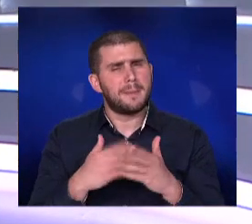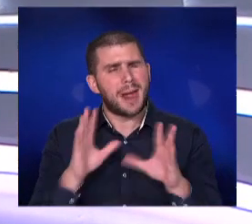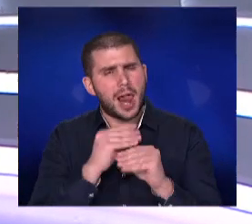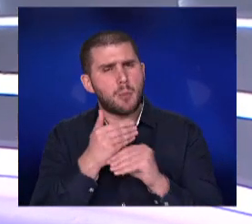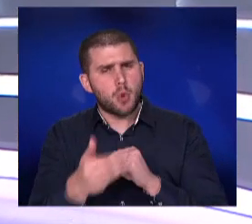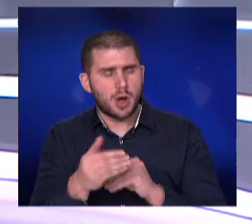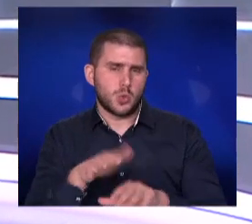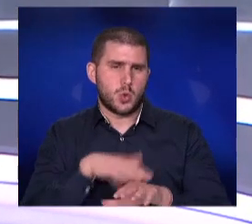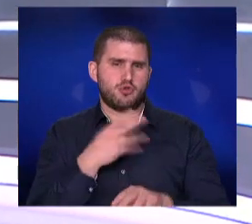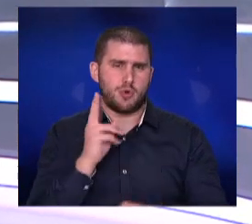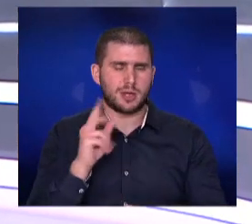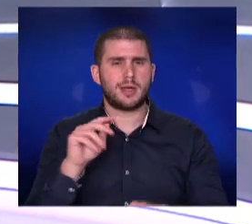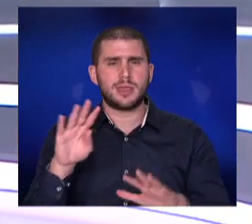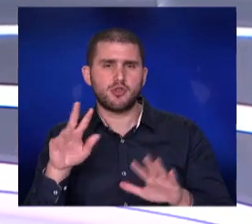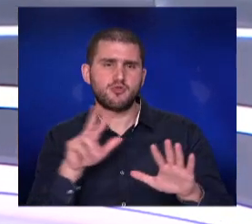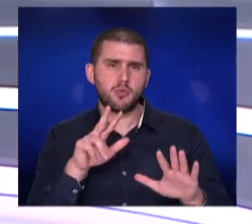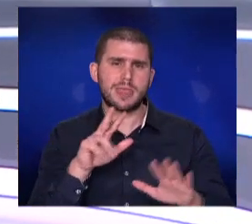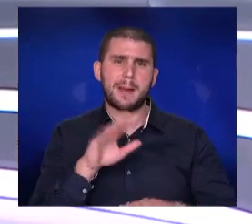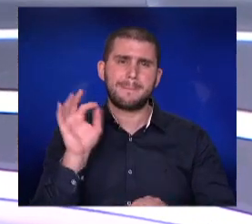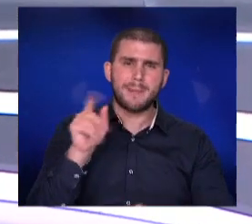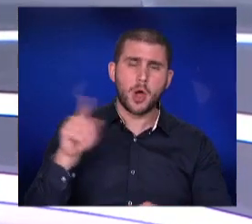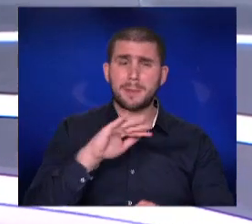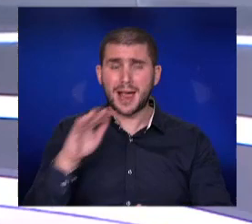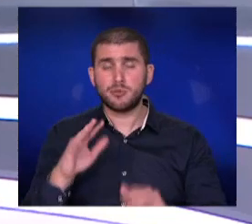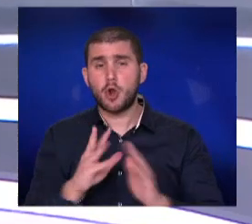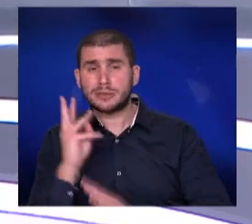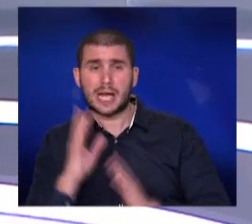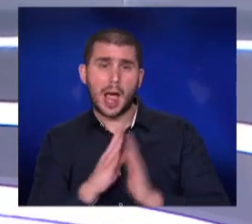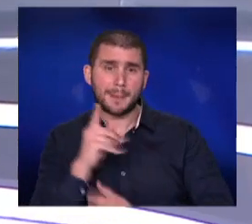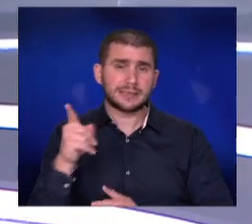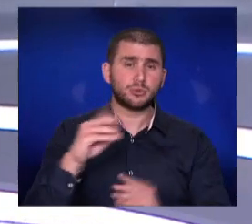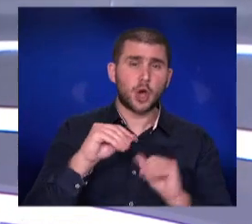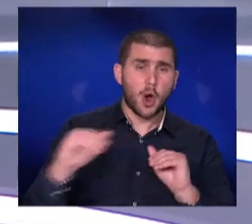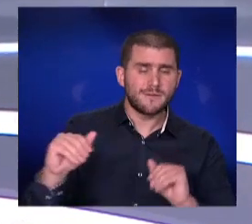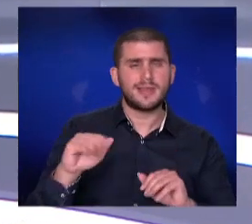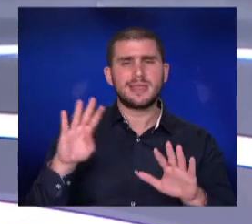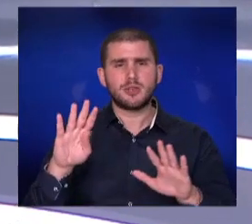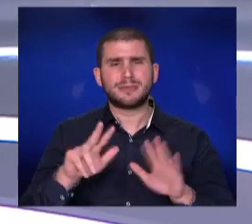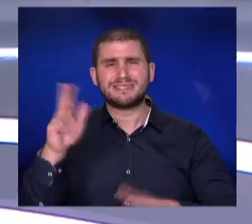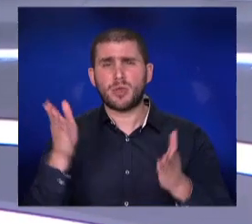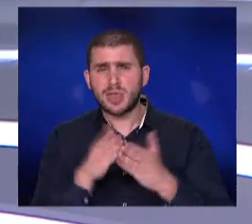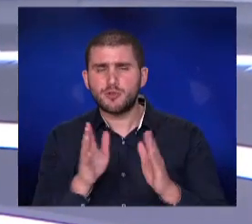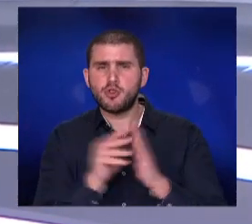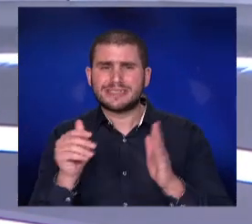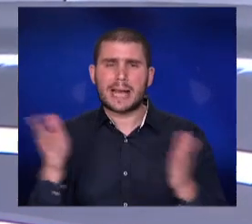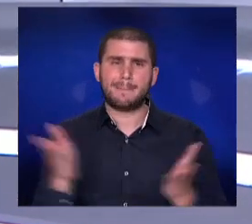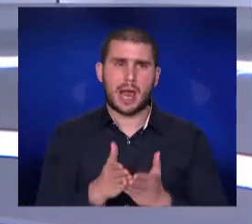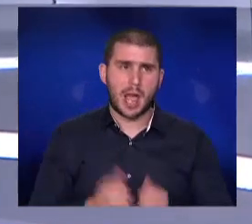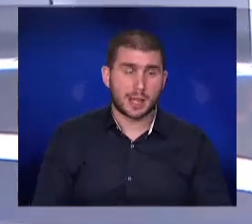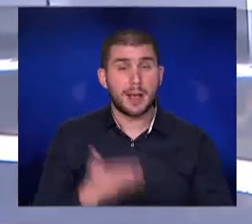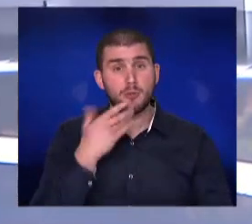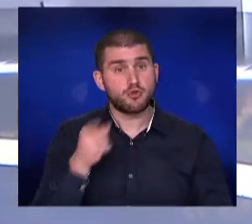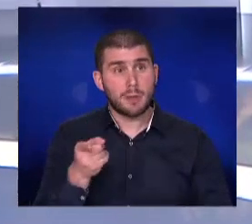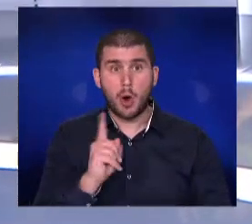בעיקר יורגש, 9-8 מעלות בערים, 13-14 לאורך מישור החוף, 9 בצפון הנגב, 16 מעלות באילת. בירושלים